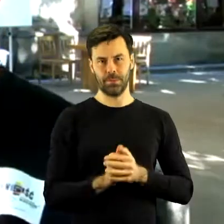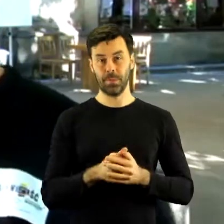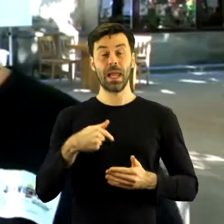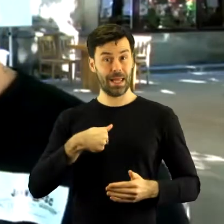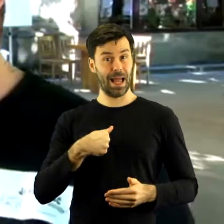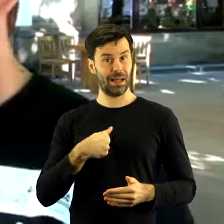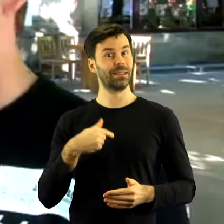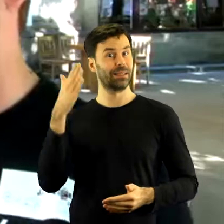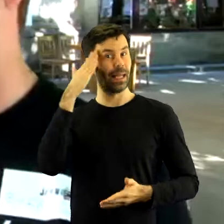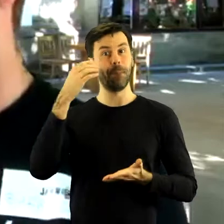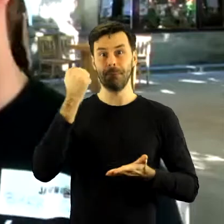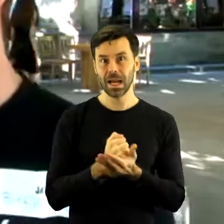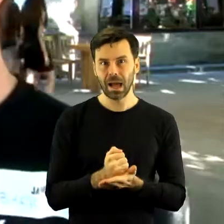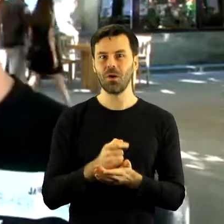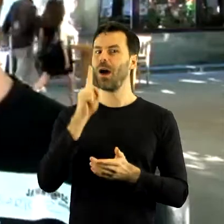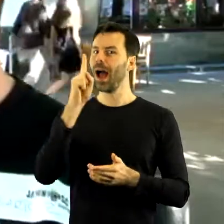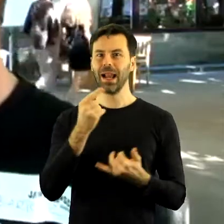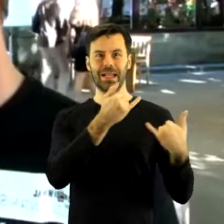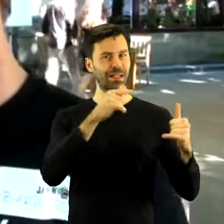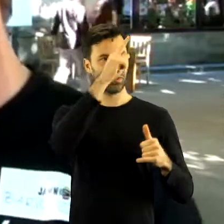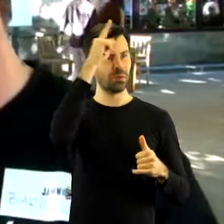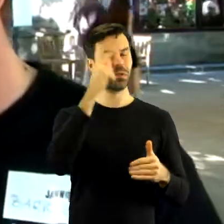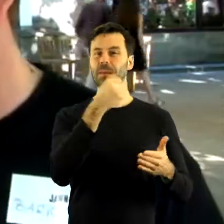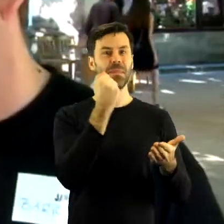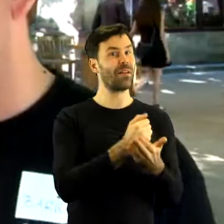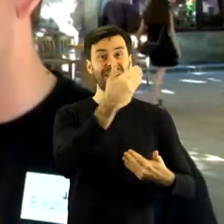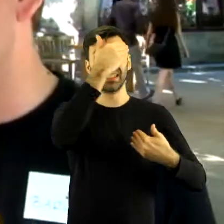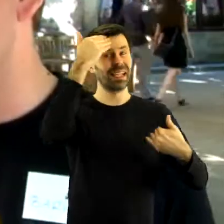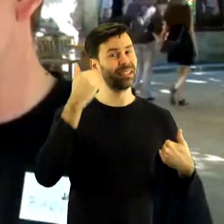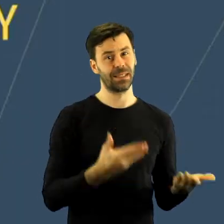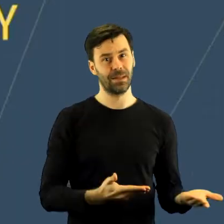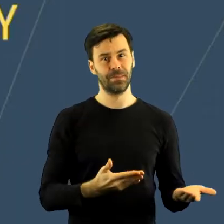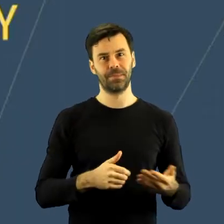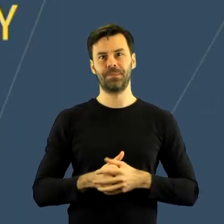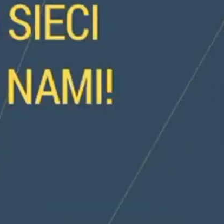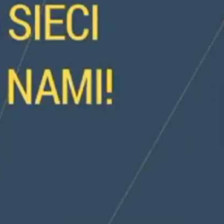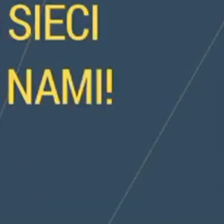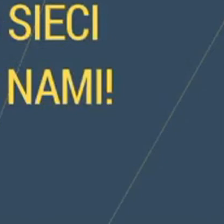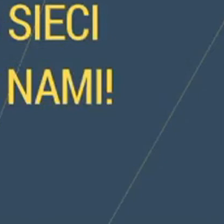ale niestety większość naszego społeczeństwa, co jest zrozumiałe, tego prawa nie zna.